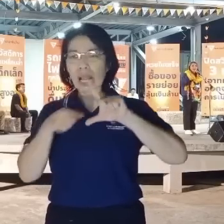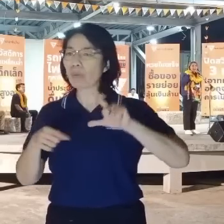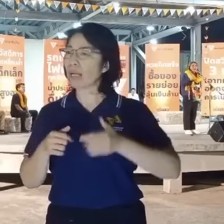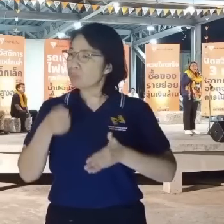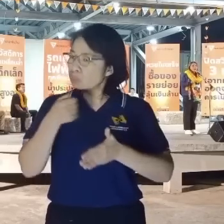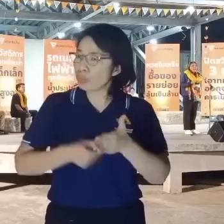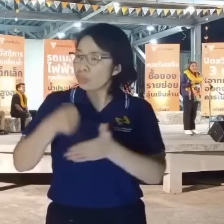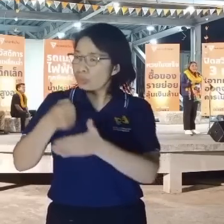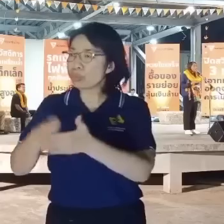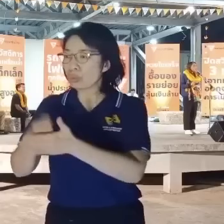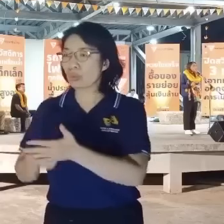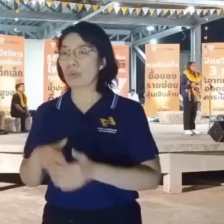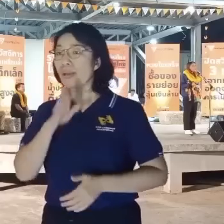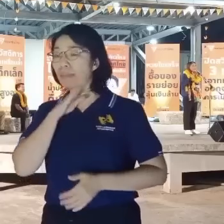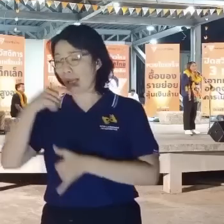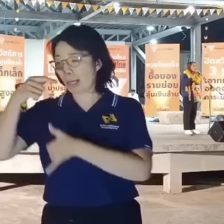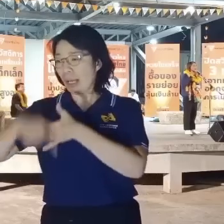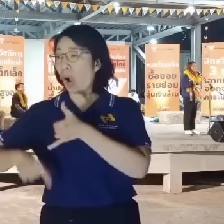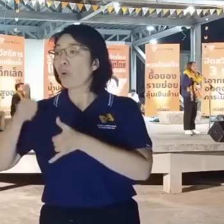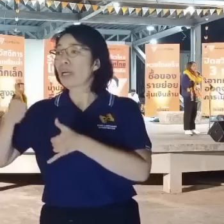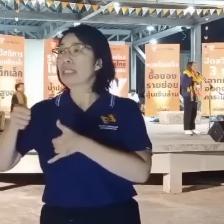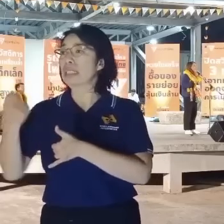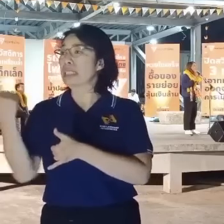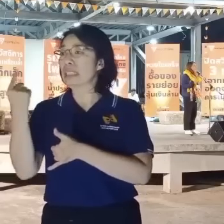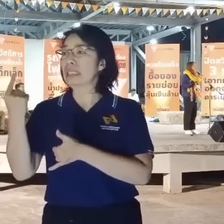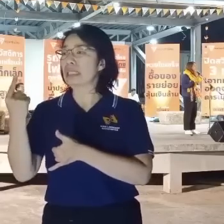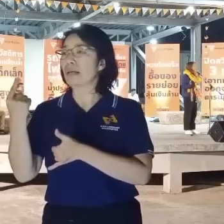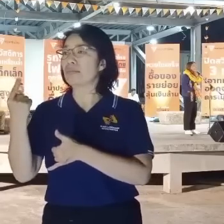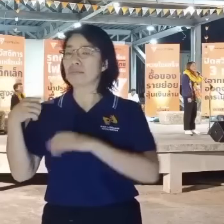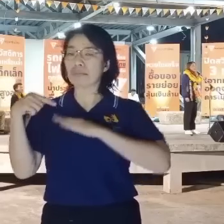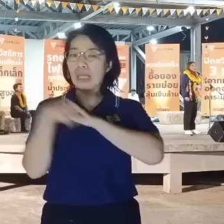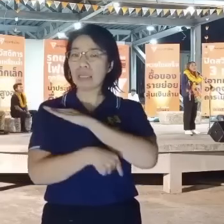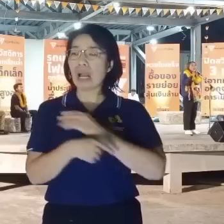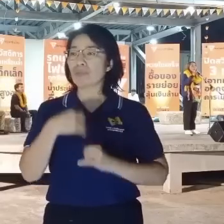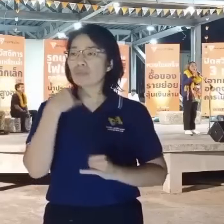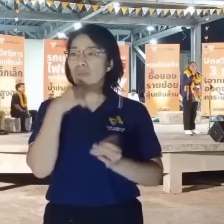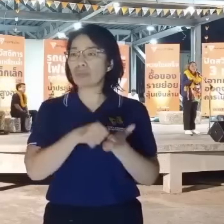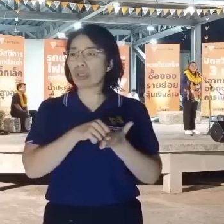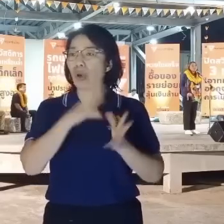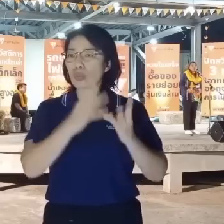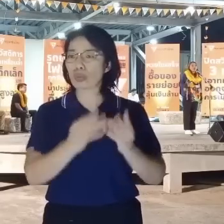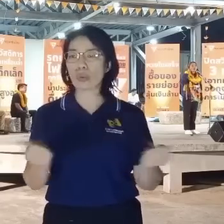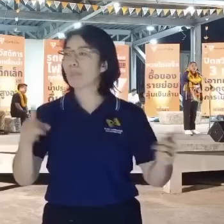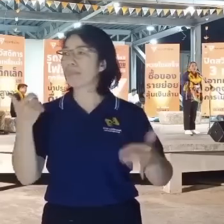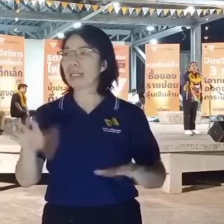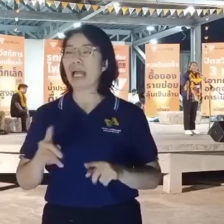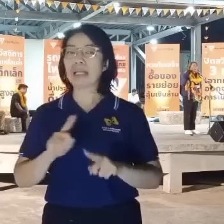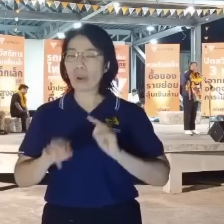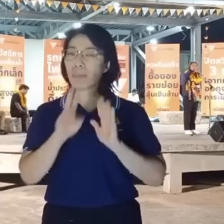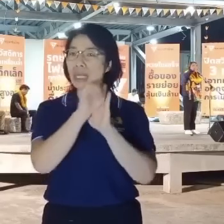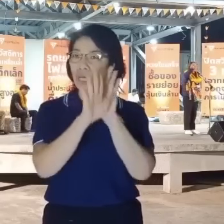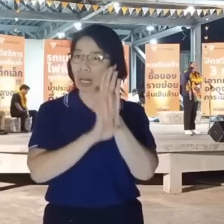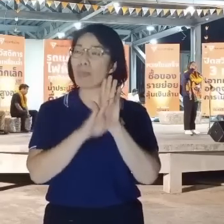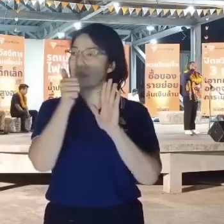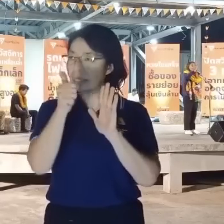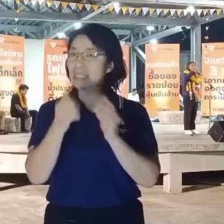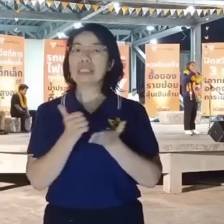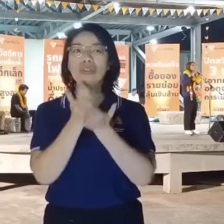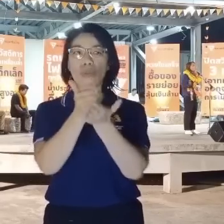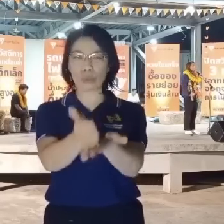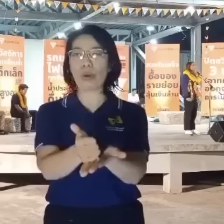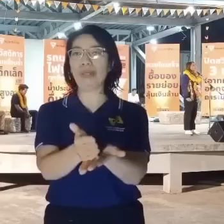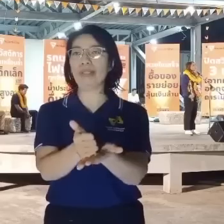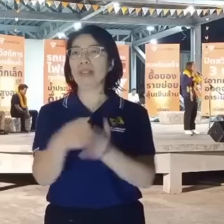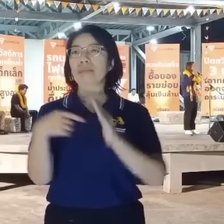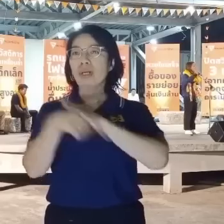ว่าแค่คนดีมันไม่สามารถทำให้คอร์รัปชันในประเทศนี้หมดไปเราต้องมีระบบที่ดีเพื่อป้องกัน